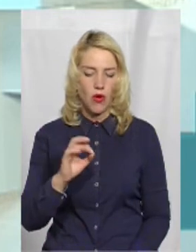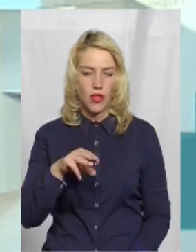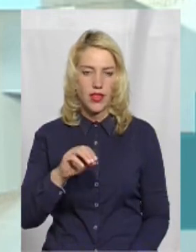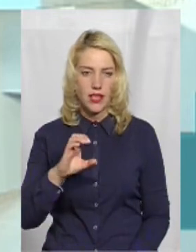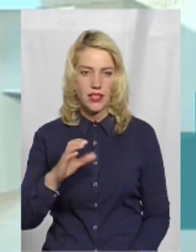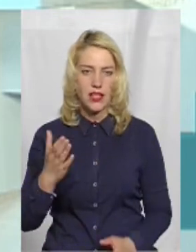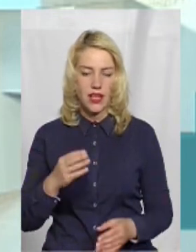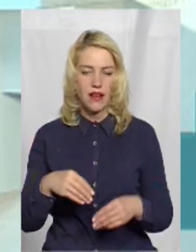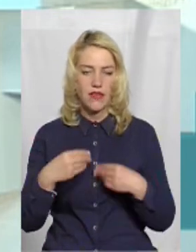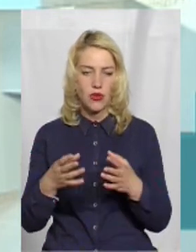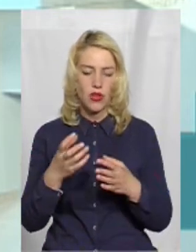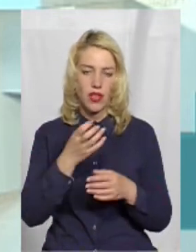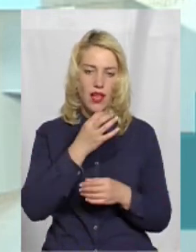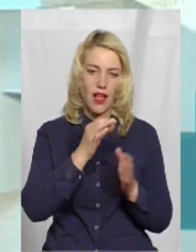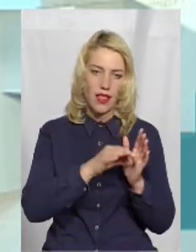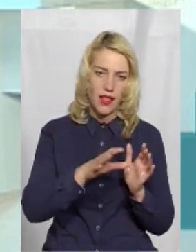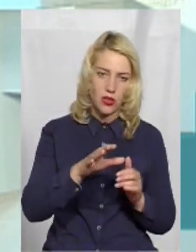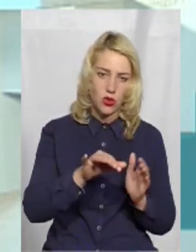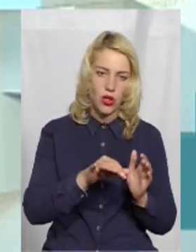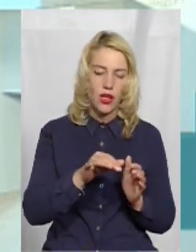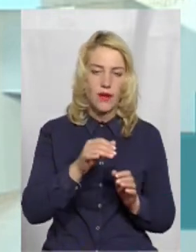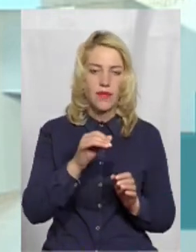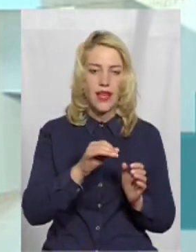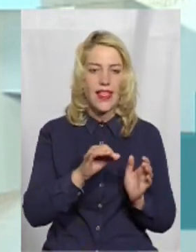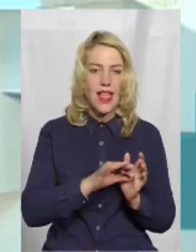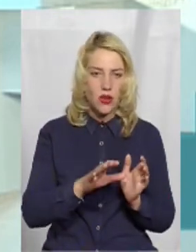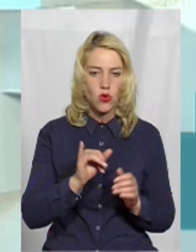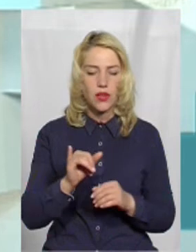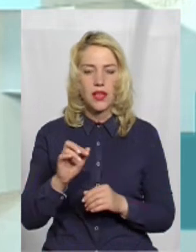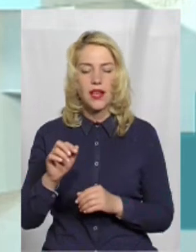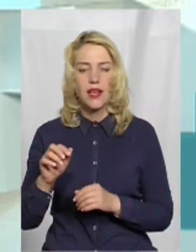видає електроенергію і теплову енергію. І дійсно Кам'янець, він стрімко